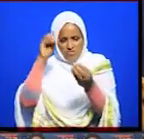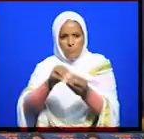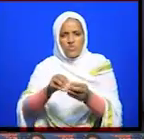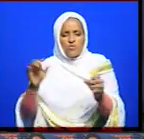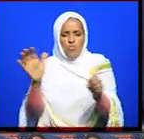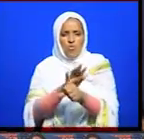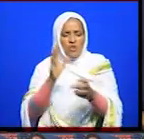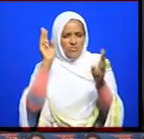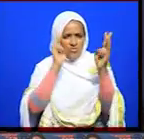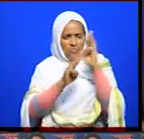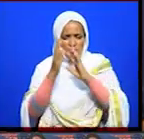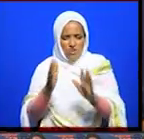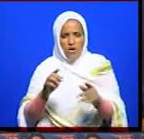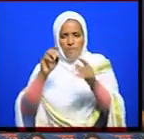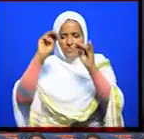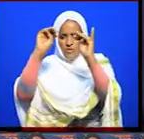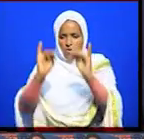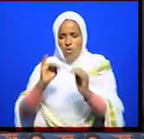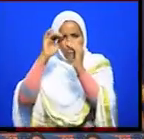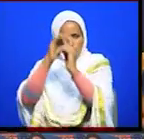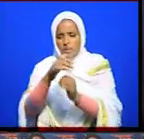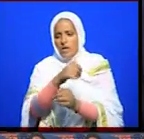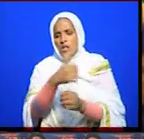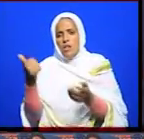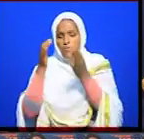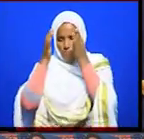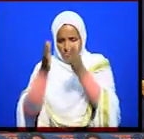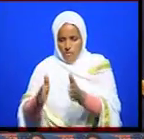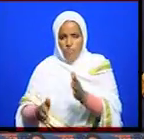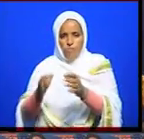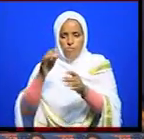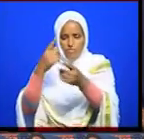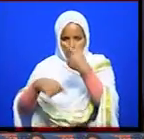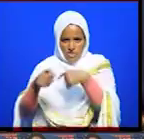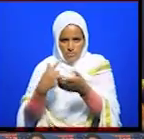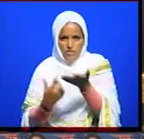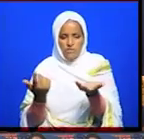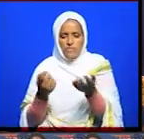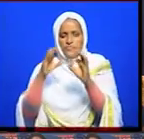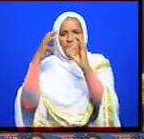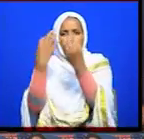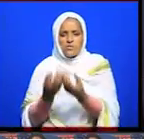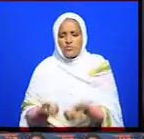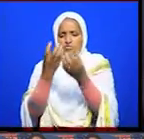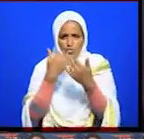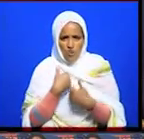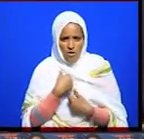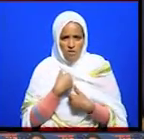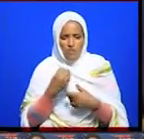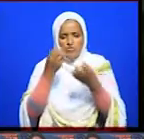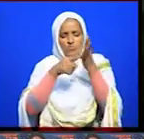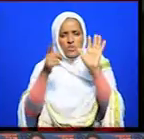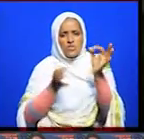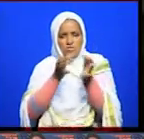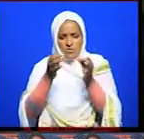ጭምር የተሞላበት አስቸጋሪ ጣዖትም የሚያመልክ ሌላም ሌላም አመለካከት የሚሰፍንበት ቤተሰብ ብዙ